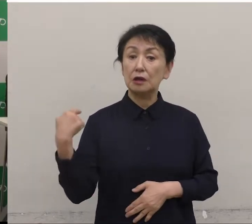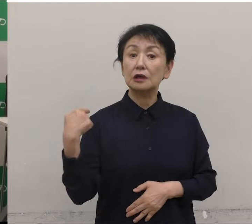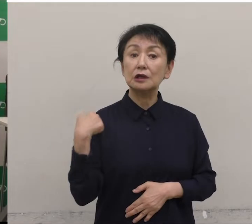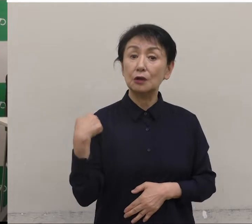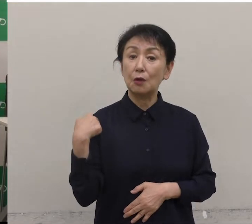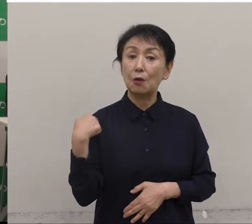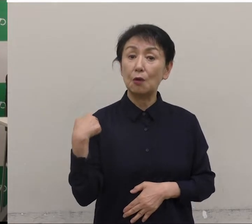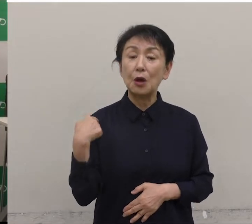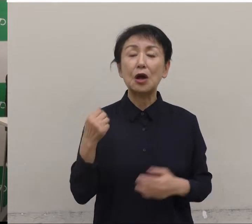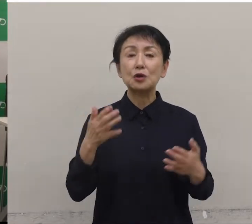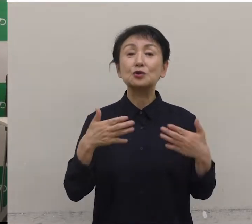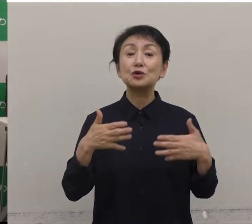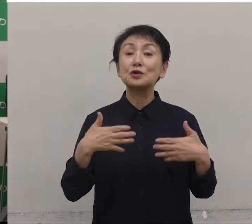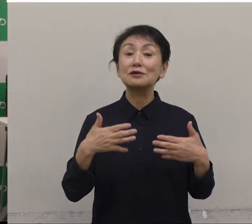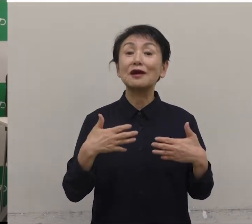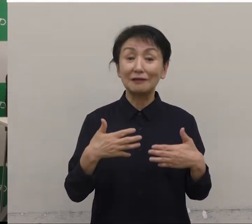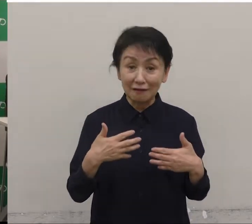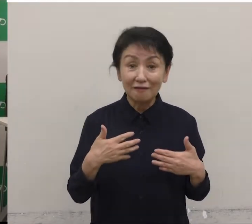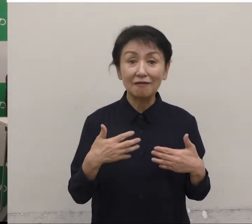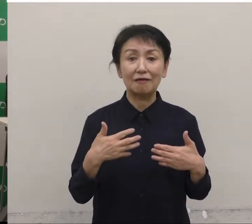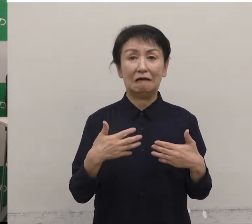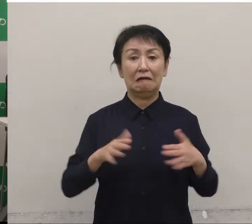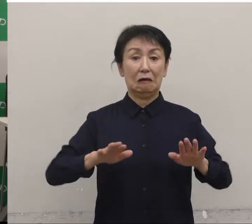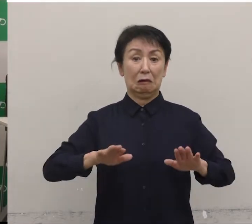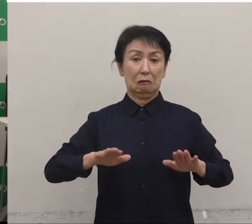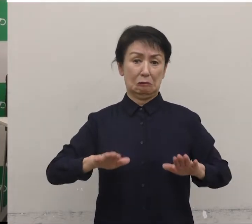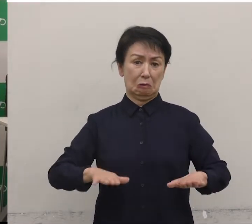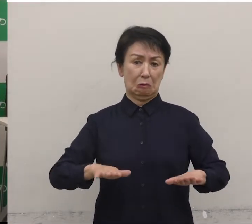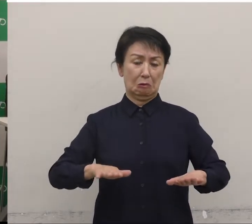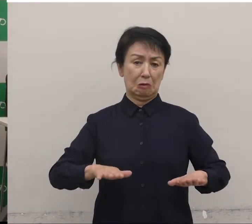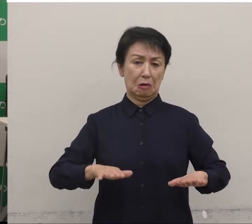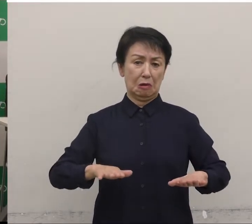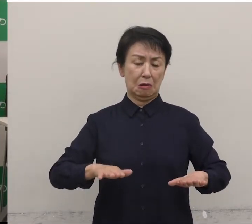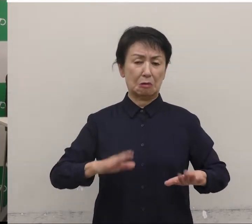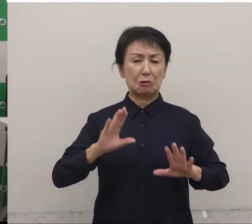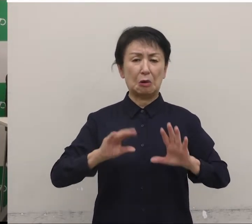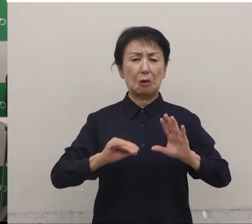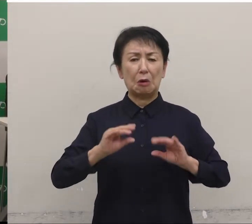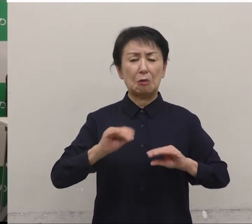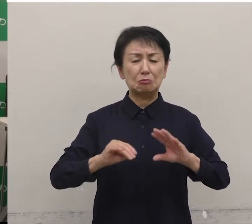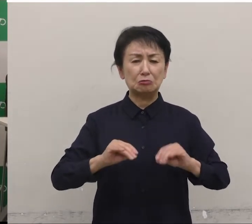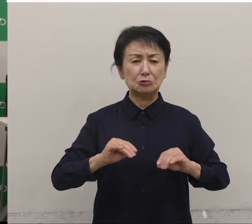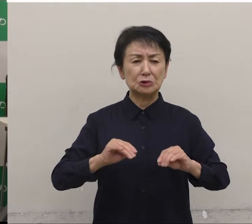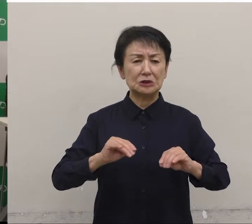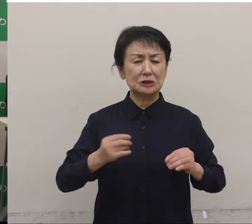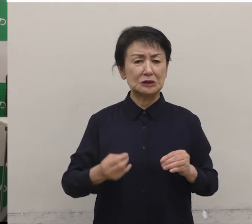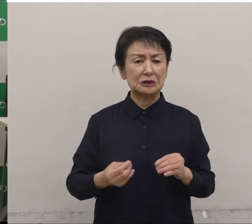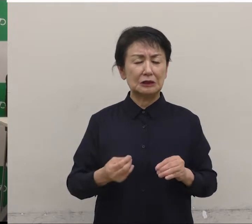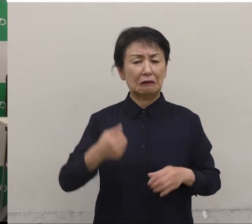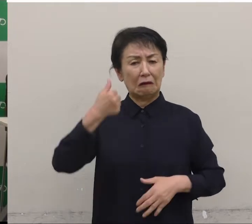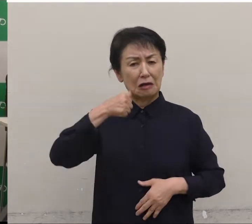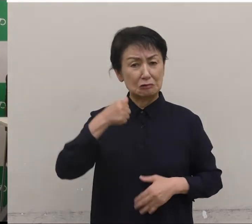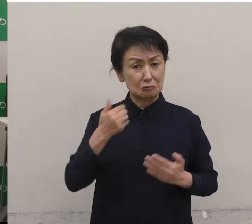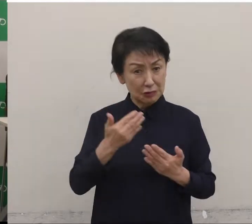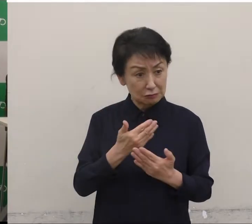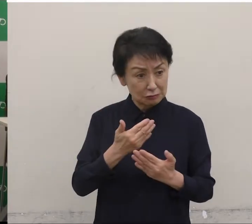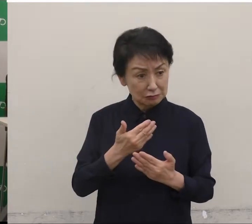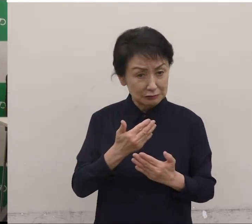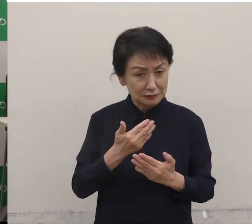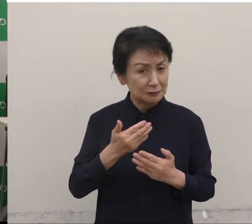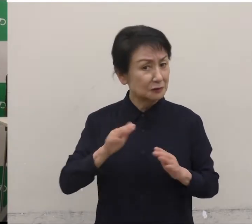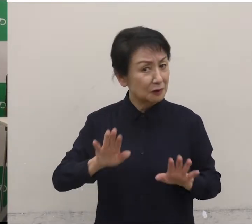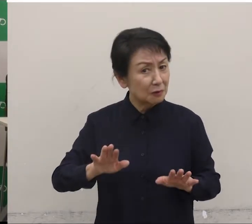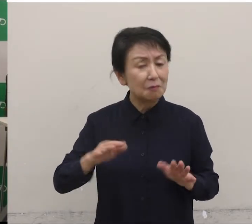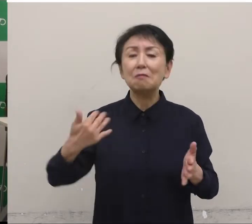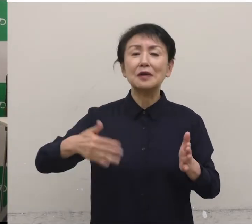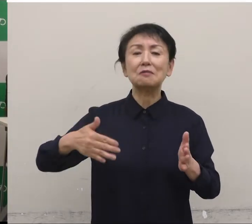っと涼しい日でございましたけれども、今日ほんと蒸し暑くなると言ったんですけど、太陽が出ないもんですから、ちょっとまだあまり蒸し暑いって感じではない